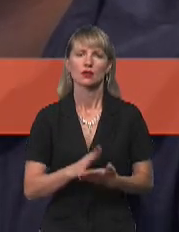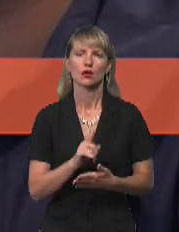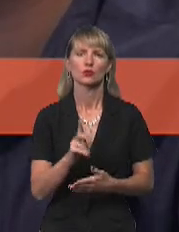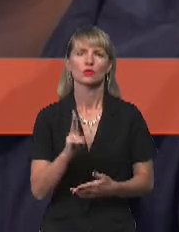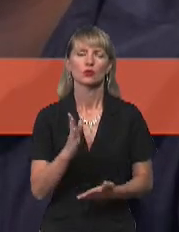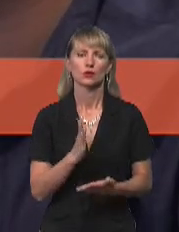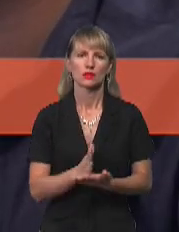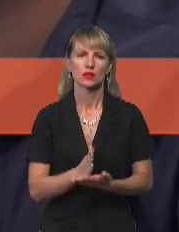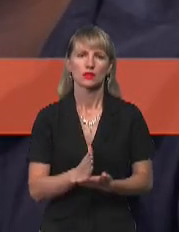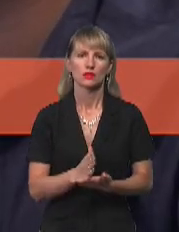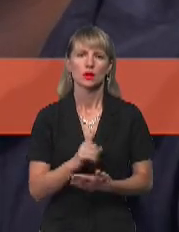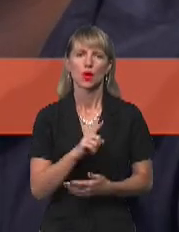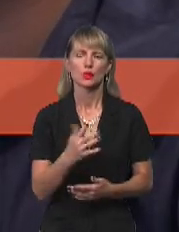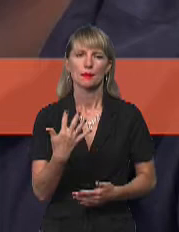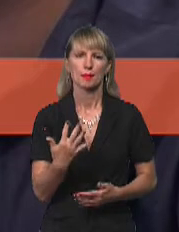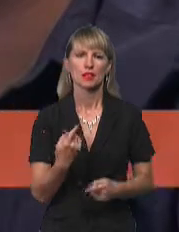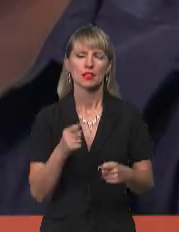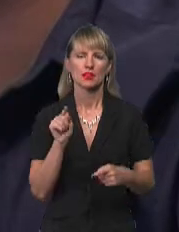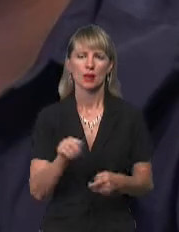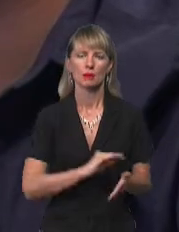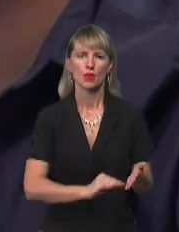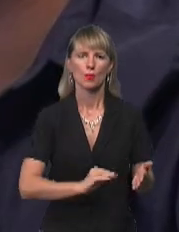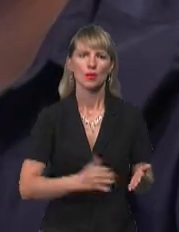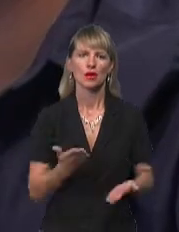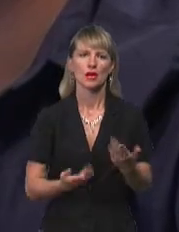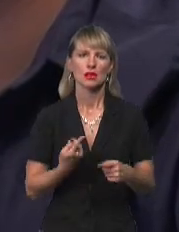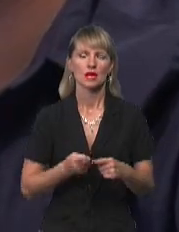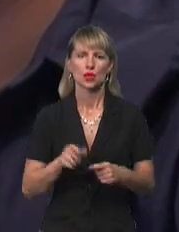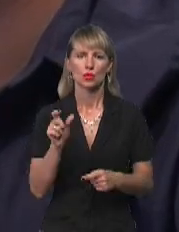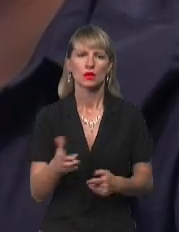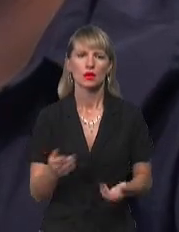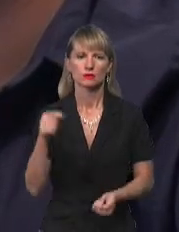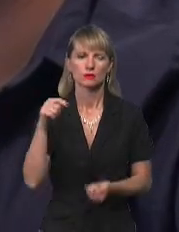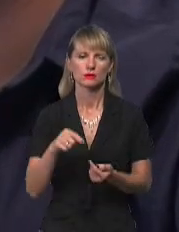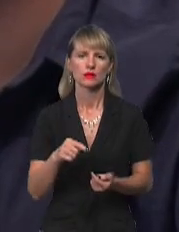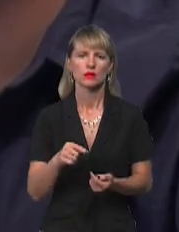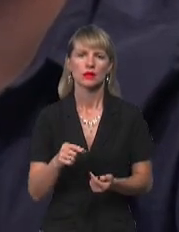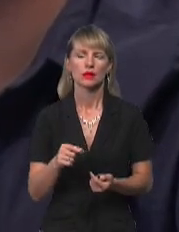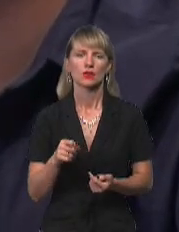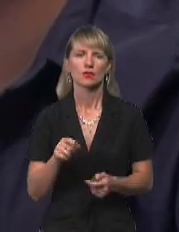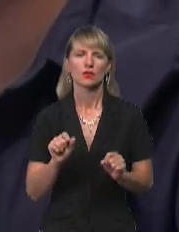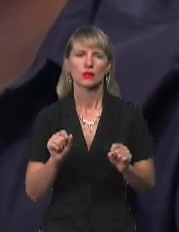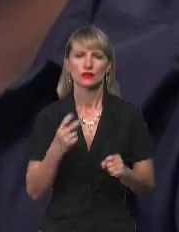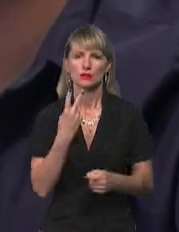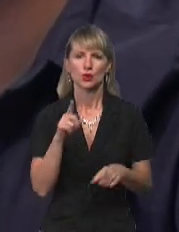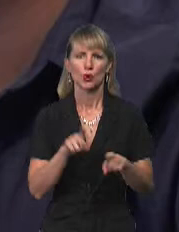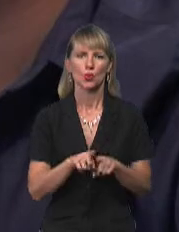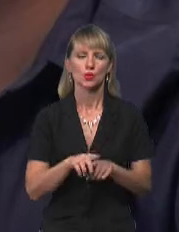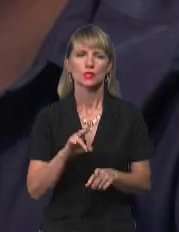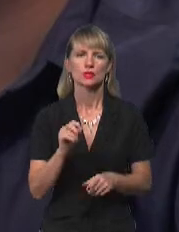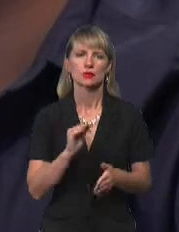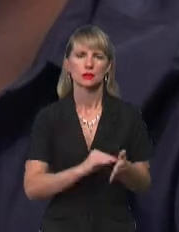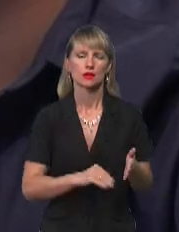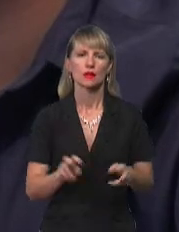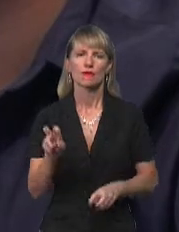можна зупиняти. Це є певні там прописані, якщо це людина, яка підпадає під орієнтування, да, вона схожа за прикметами, перебуває в